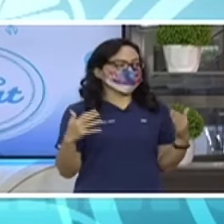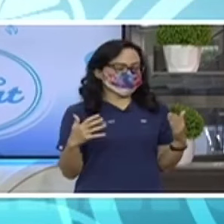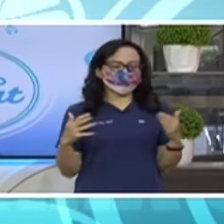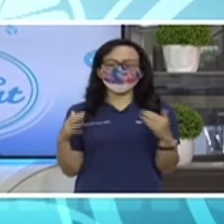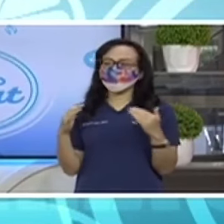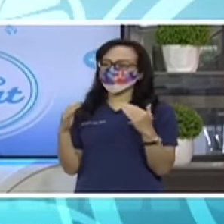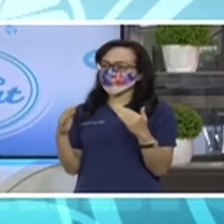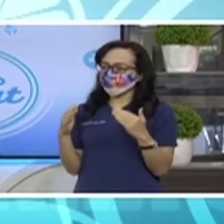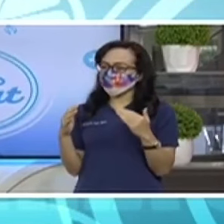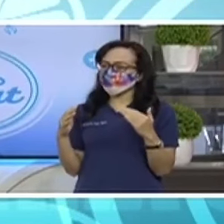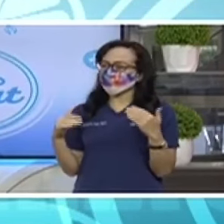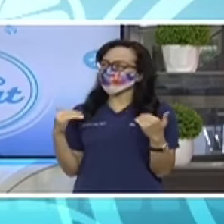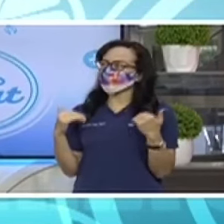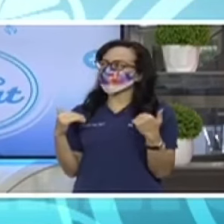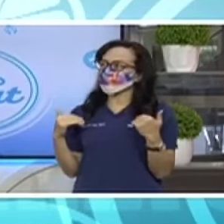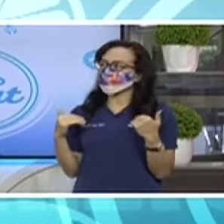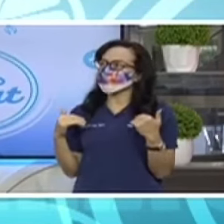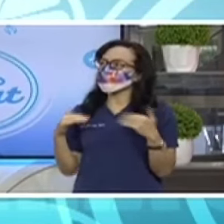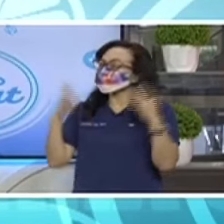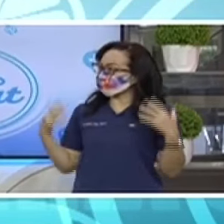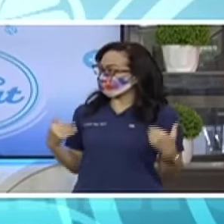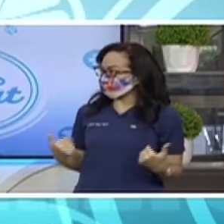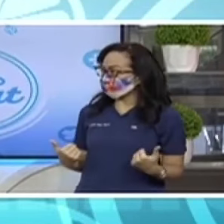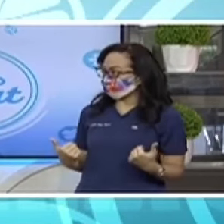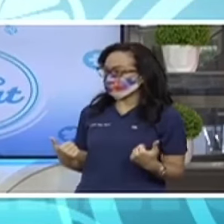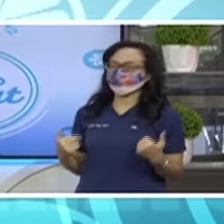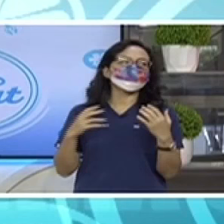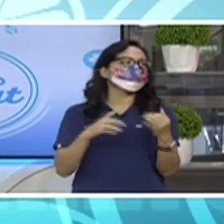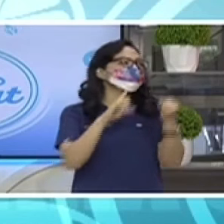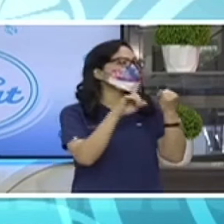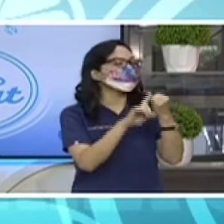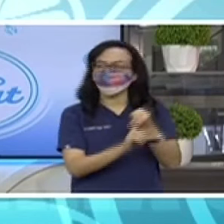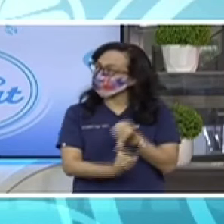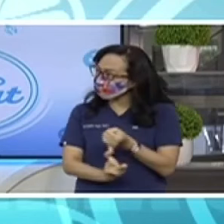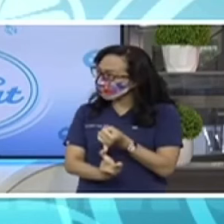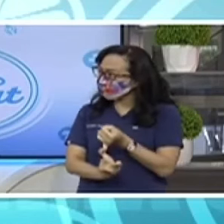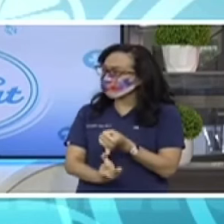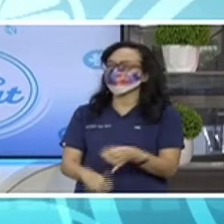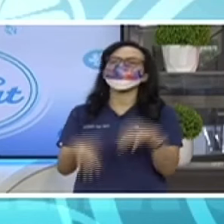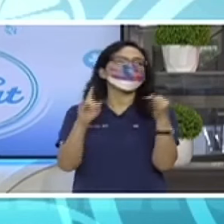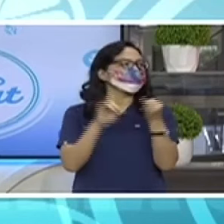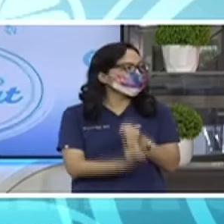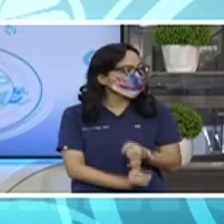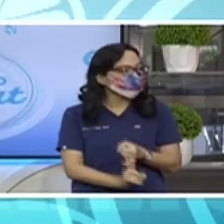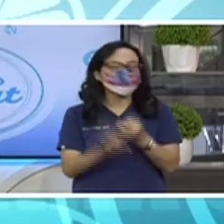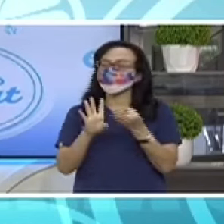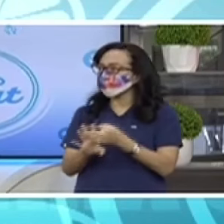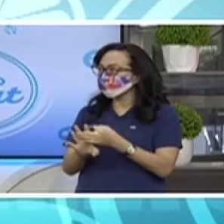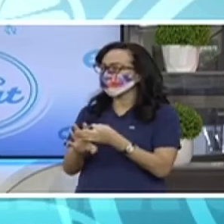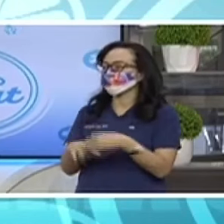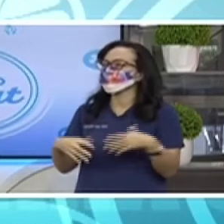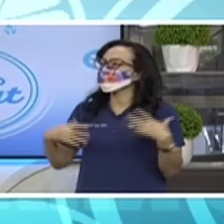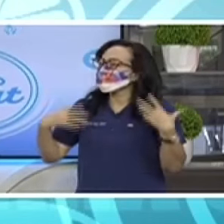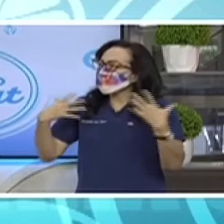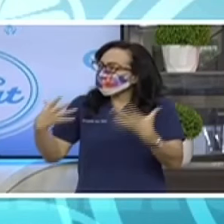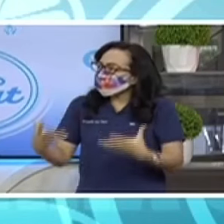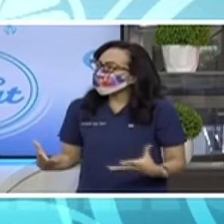pernafasan itu pasti akan mengaktivasi sistem pernafasan kita yang di dalamnya adalah paru-paru ya kan pembuluh darah jantung